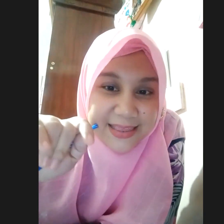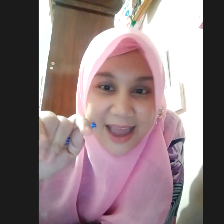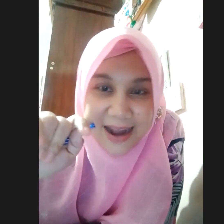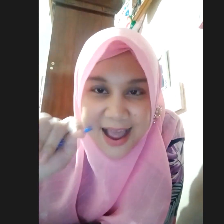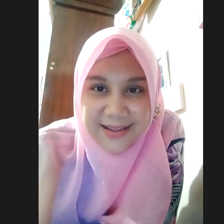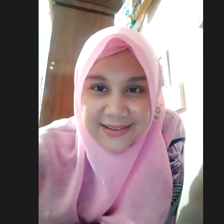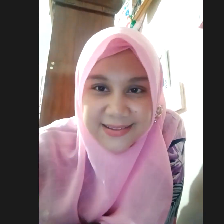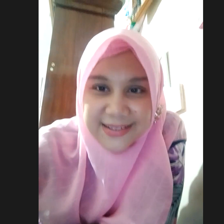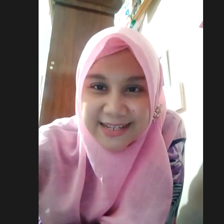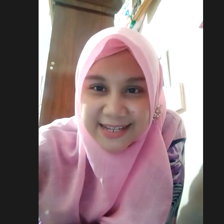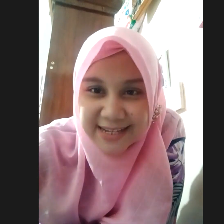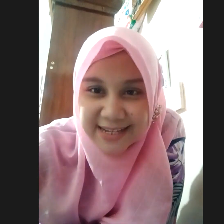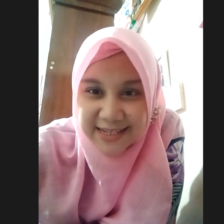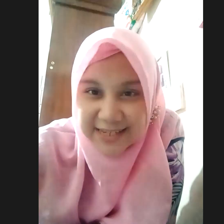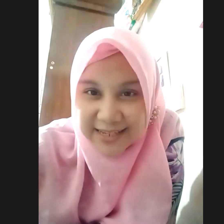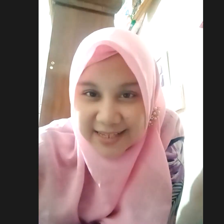Tidak ada?